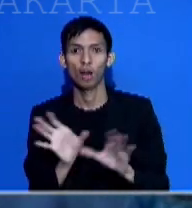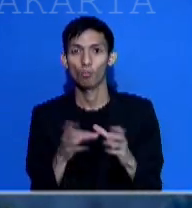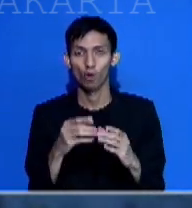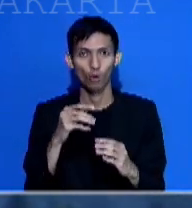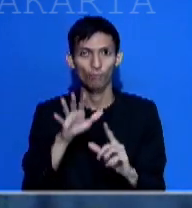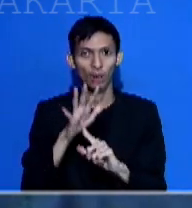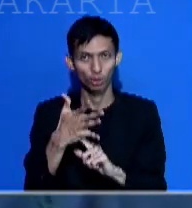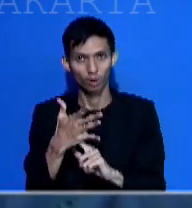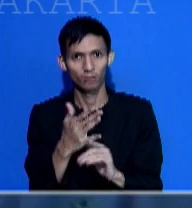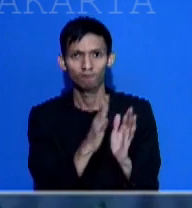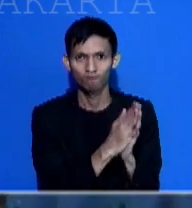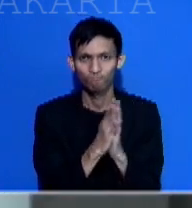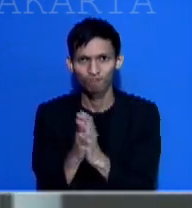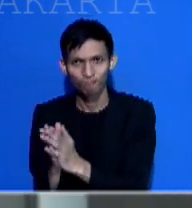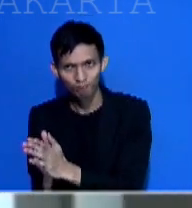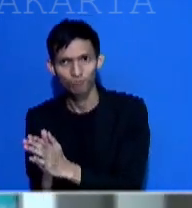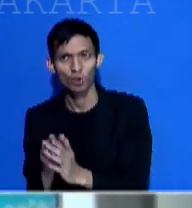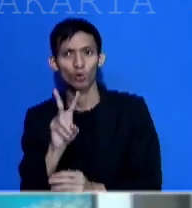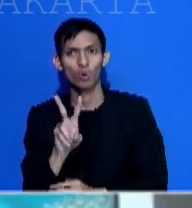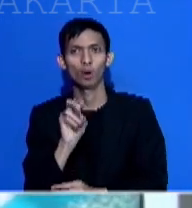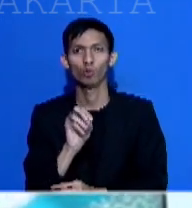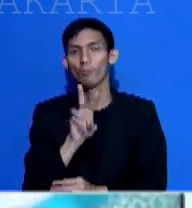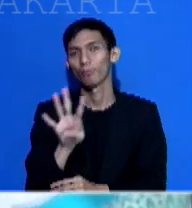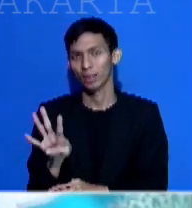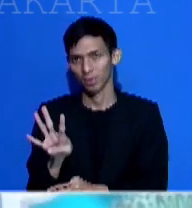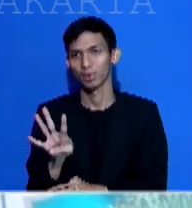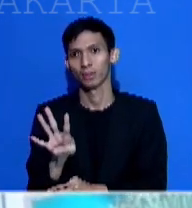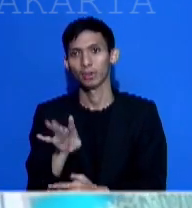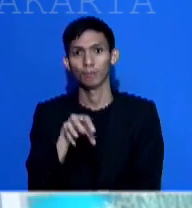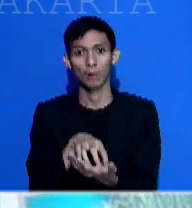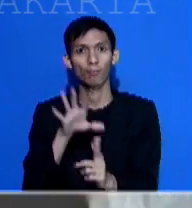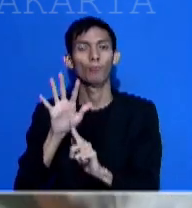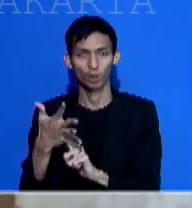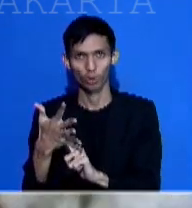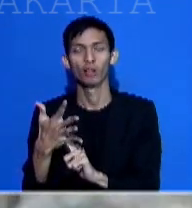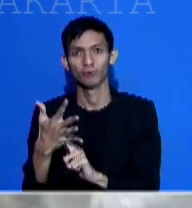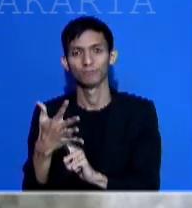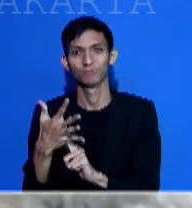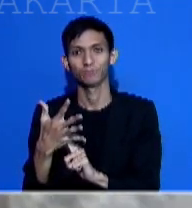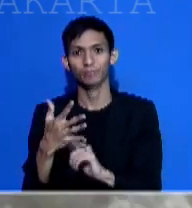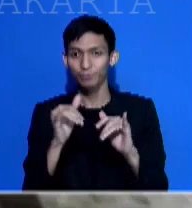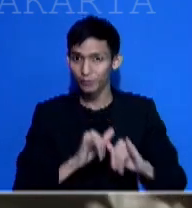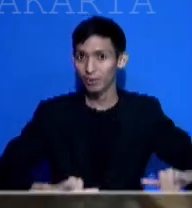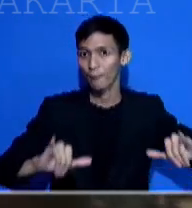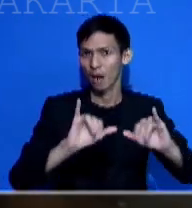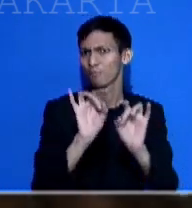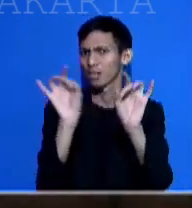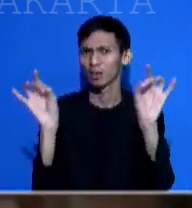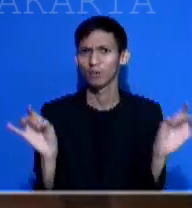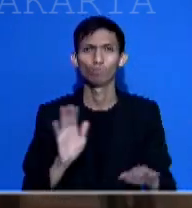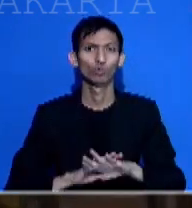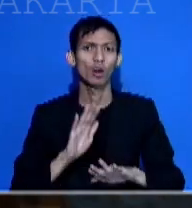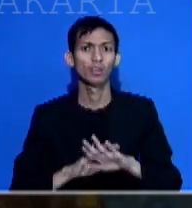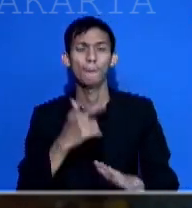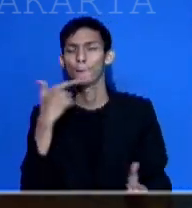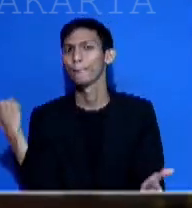pada Syawalan IWAPI DIY tahun 2024 di Bantul. Menurutnya, kebersamaan dalam keragaman budaya menjadi tema penting